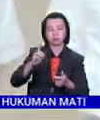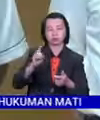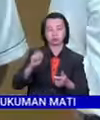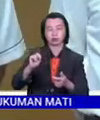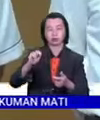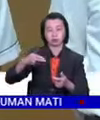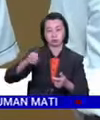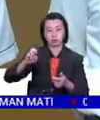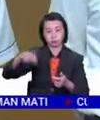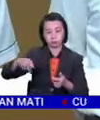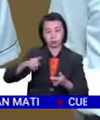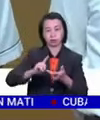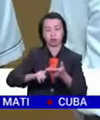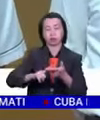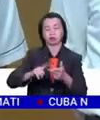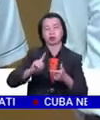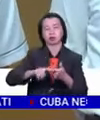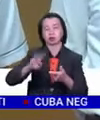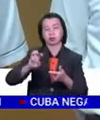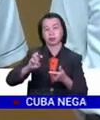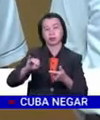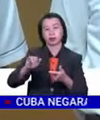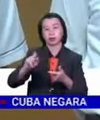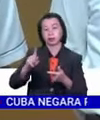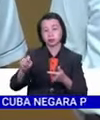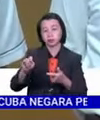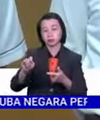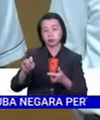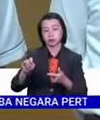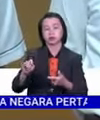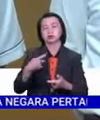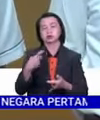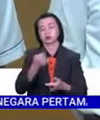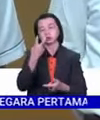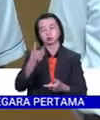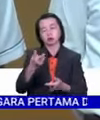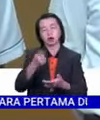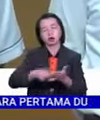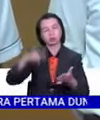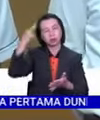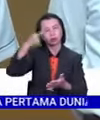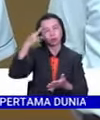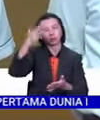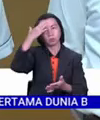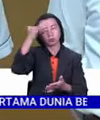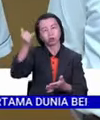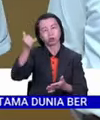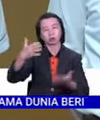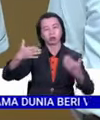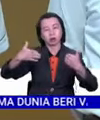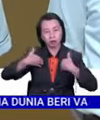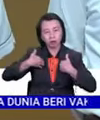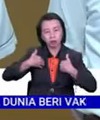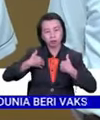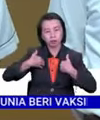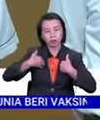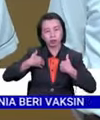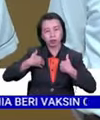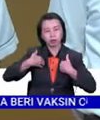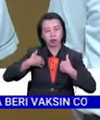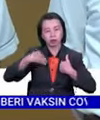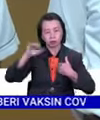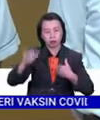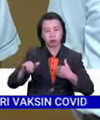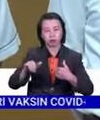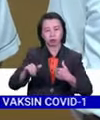MAFI. Kita akan lihat apakah sebabnya, ya, difahamkan kita ada yang